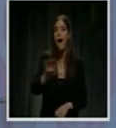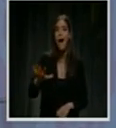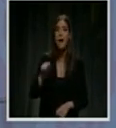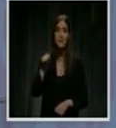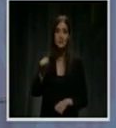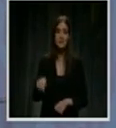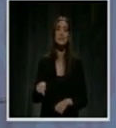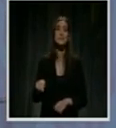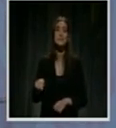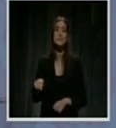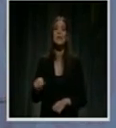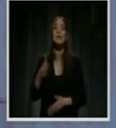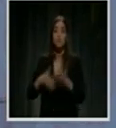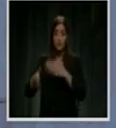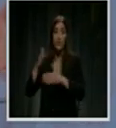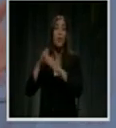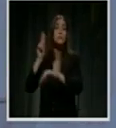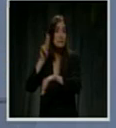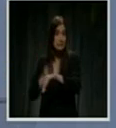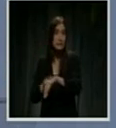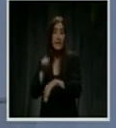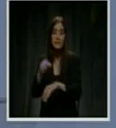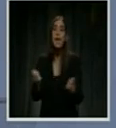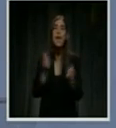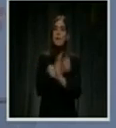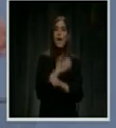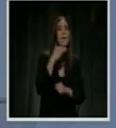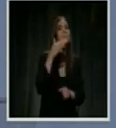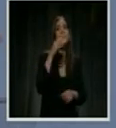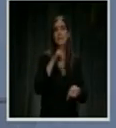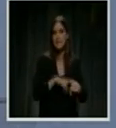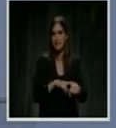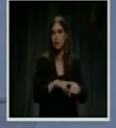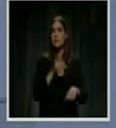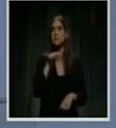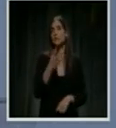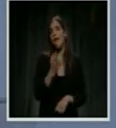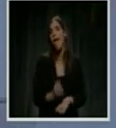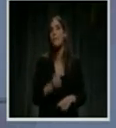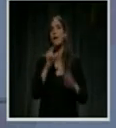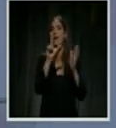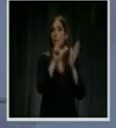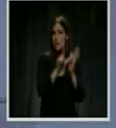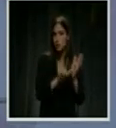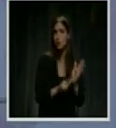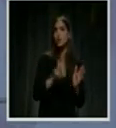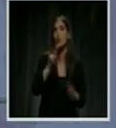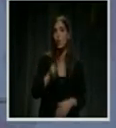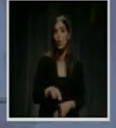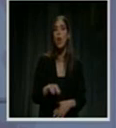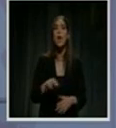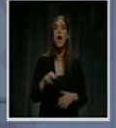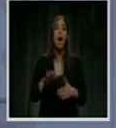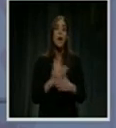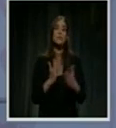fuqha mpermess l-ebda żvilupp. Hemm min argumenta li dan se jwassal l-kwistjonijiet legali xi tnaqru d-drittijiet texieren li s'issa għandhom jett li jibnu